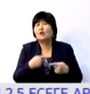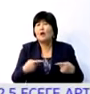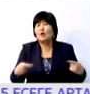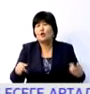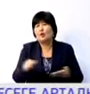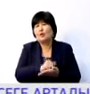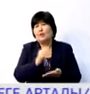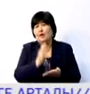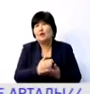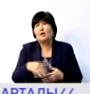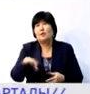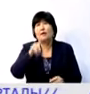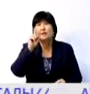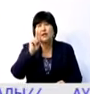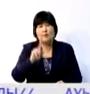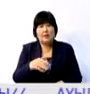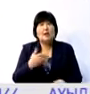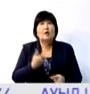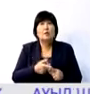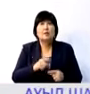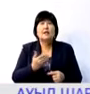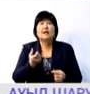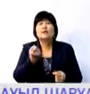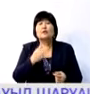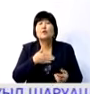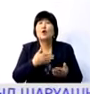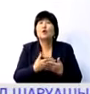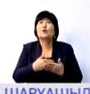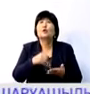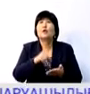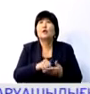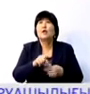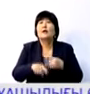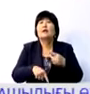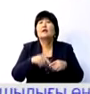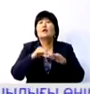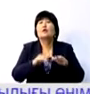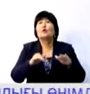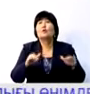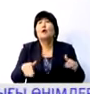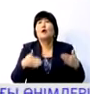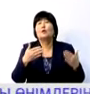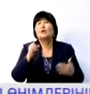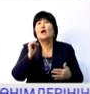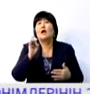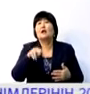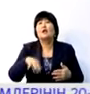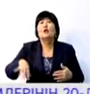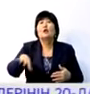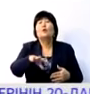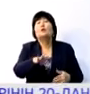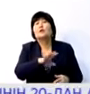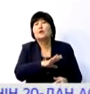барын баршамызға белгілі. Міне кішкентайда болса үлесін қосып келер ұрпақ осы арал өңірінде өткен